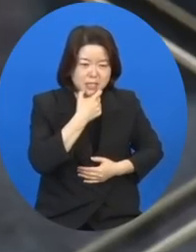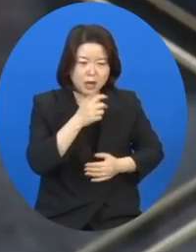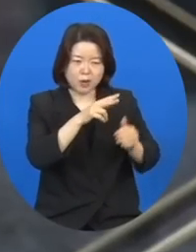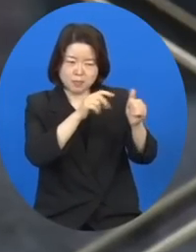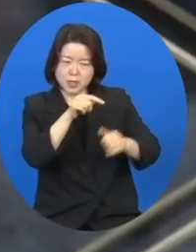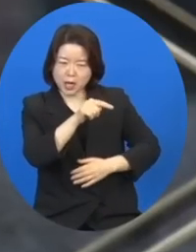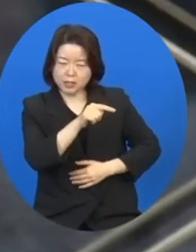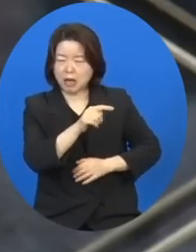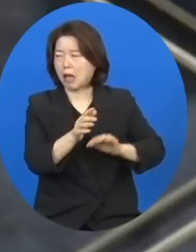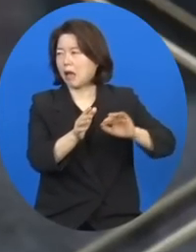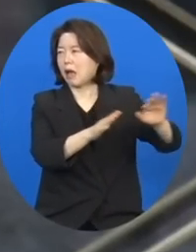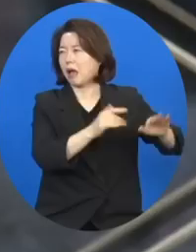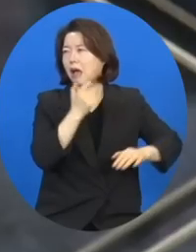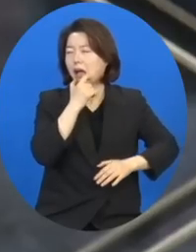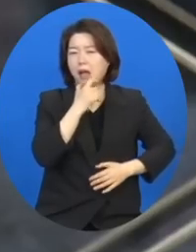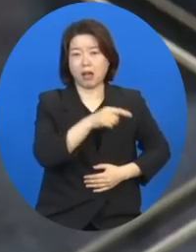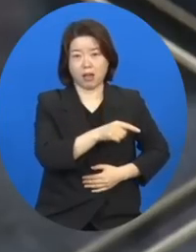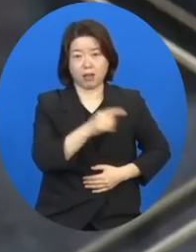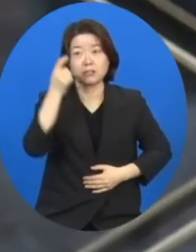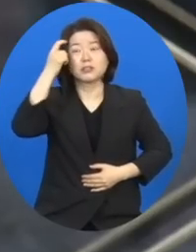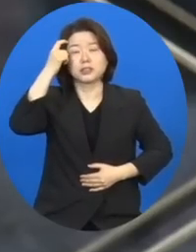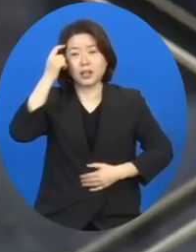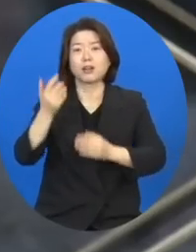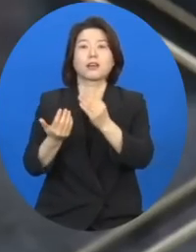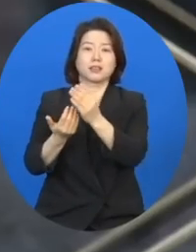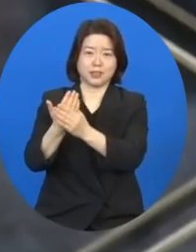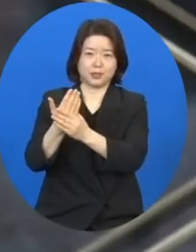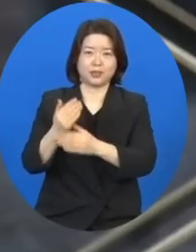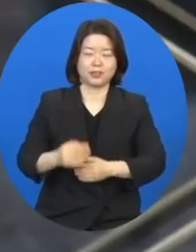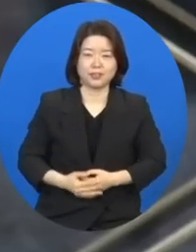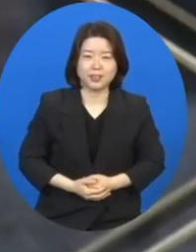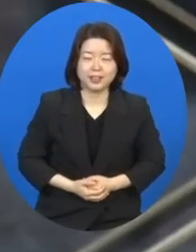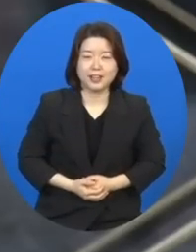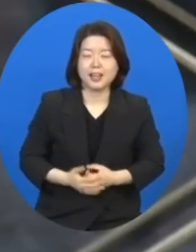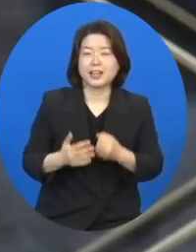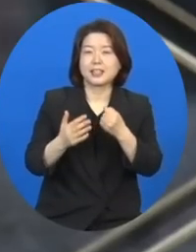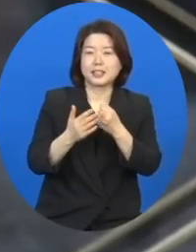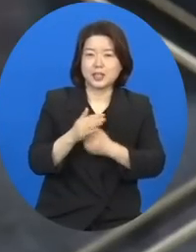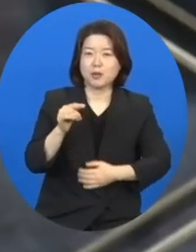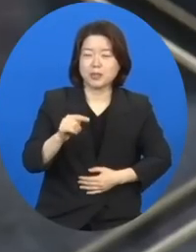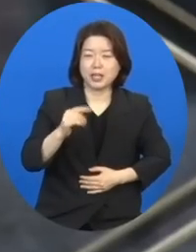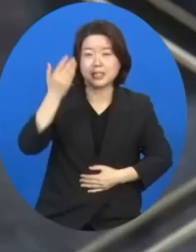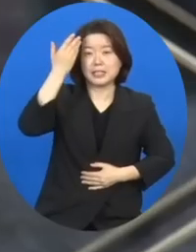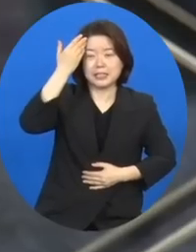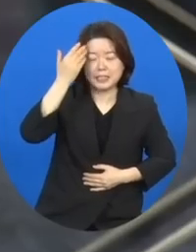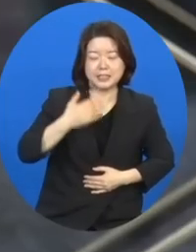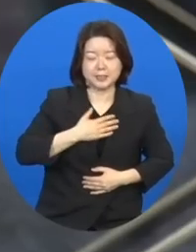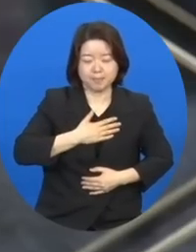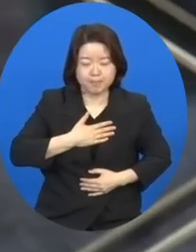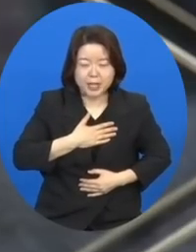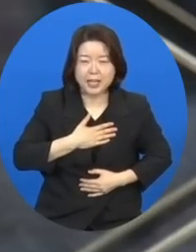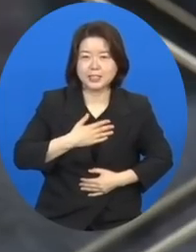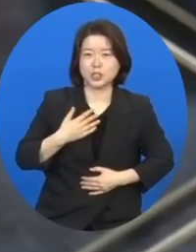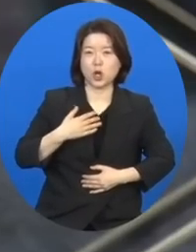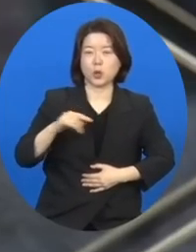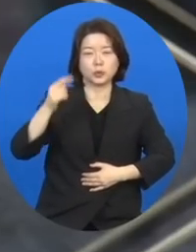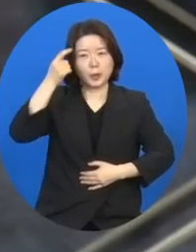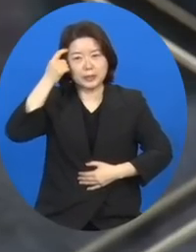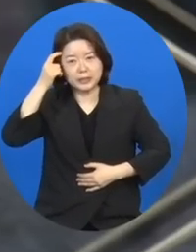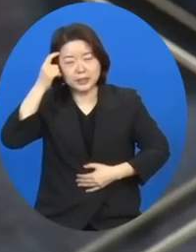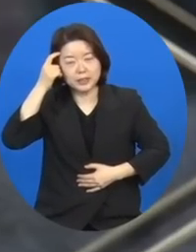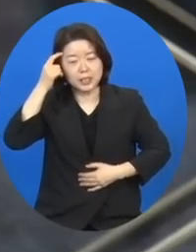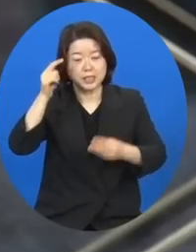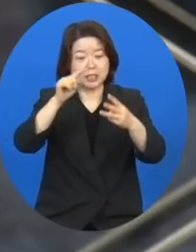하기 싫어지는 그 의지가 생깁니다. 여러분, 그래서 이 지성과 감성, 감정과 의지